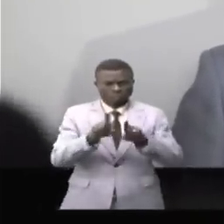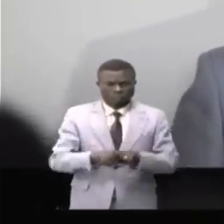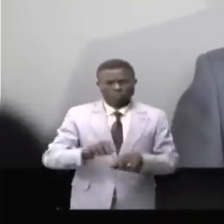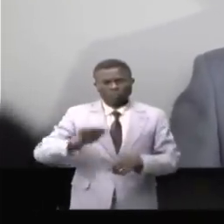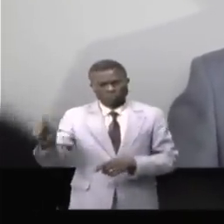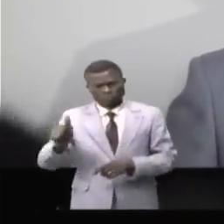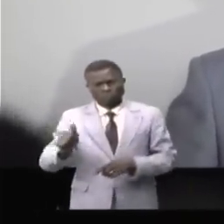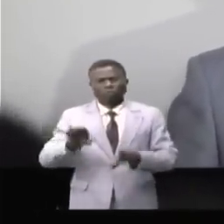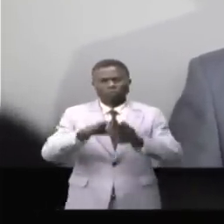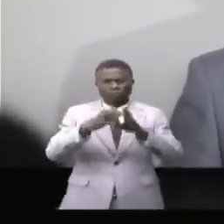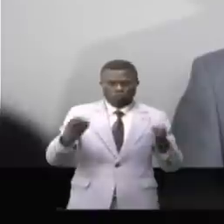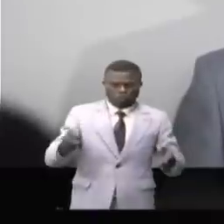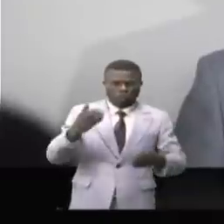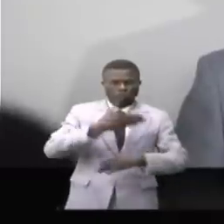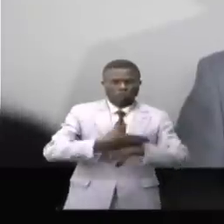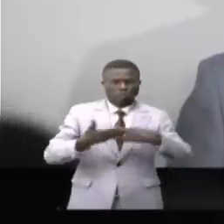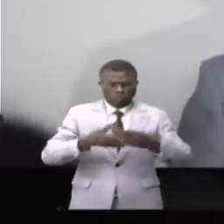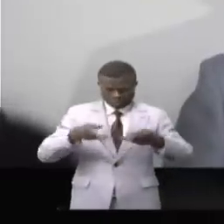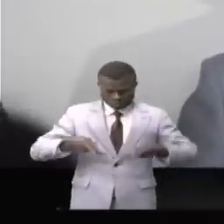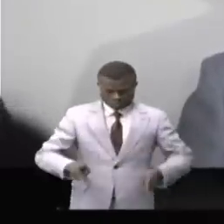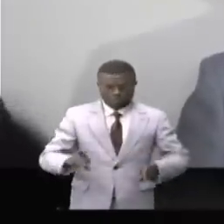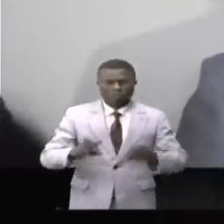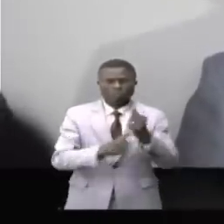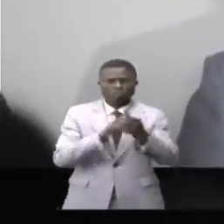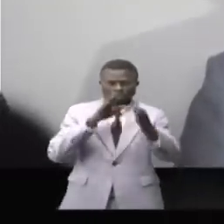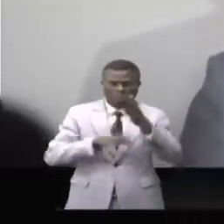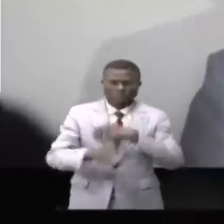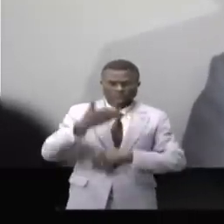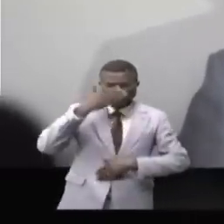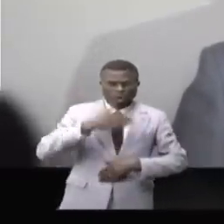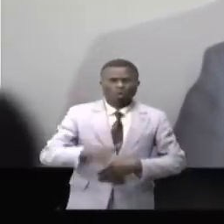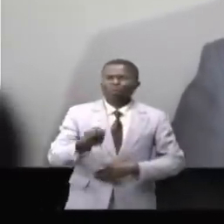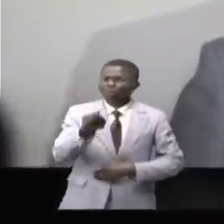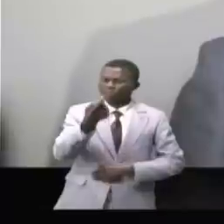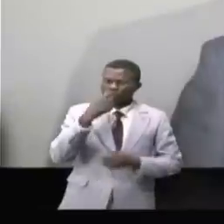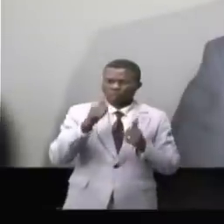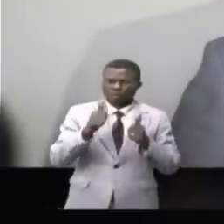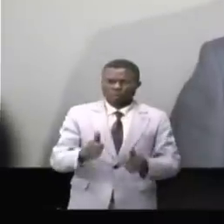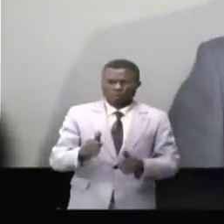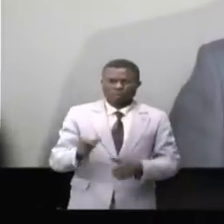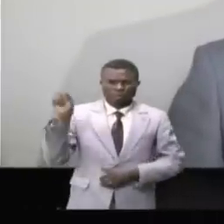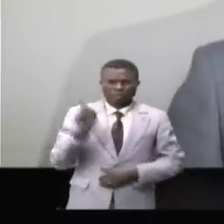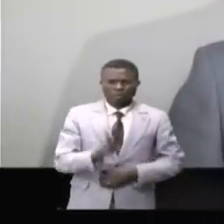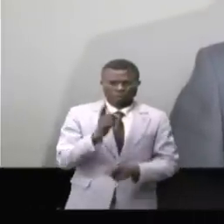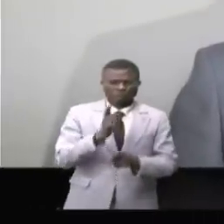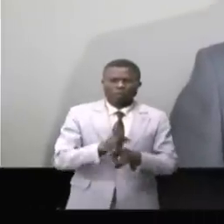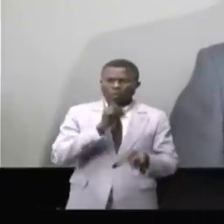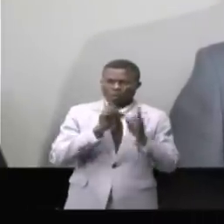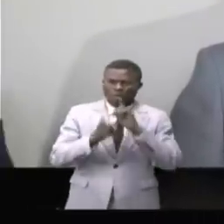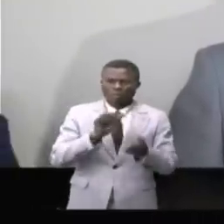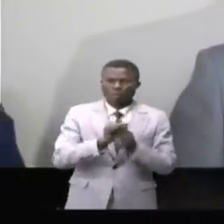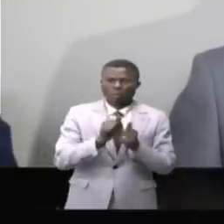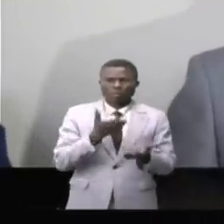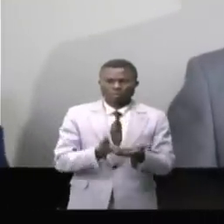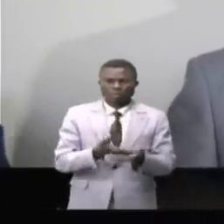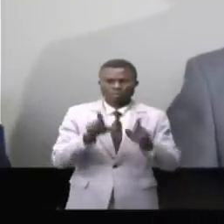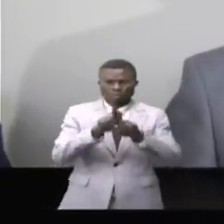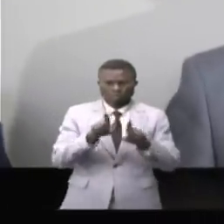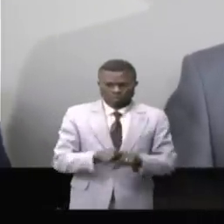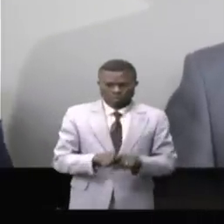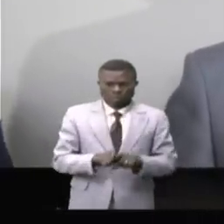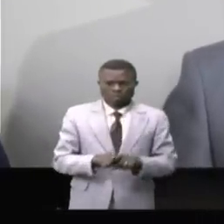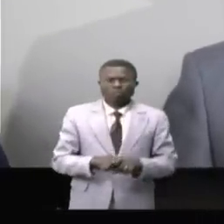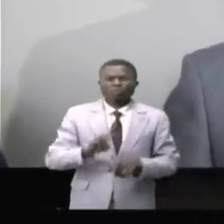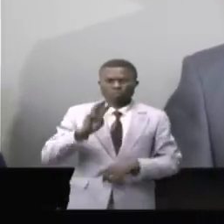utilisées pour justement permettre à ce que les gens accèdent aux soins de santé de qualité. Alors je suis venu effectivement pour parler de cela et en dernier